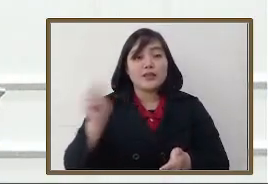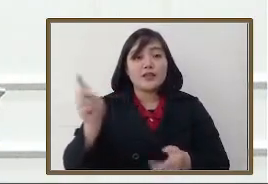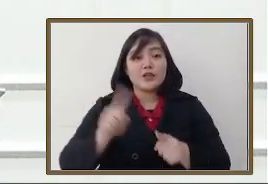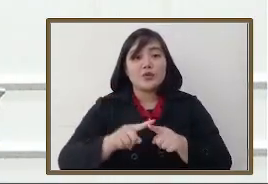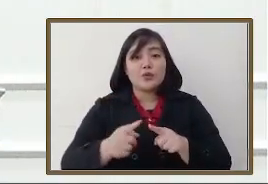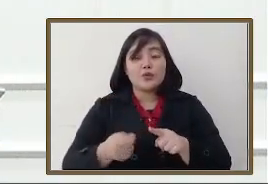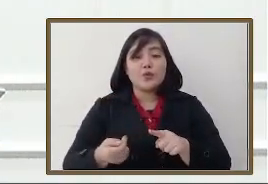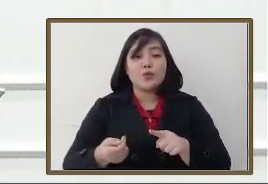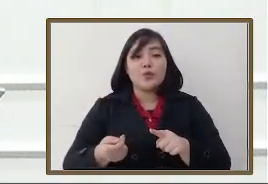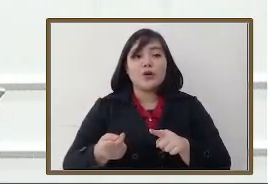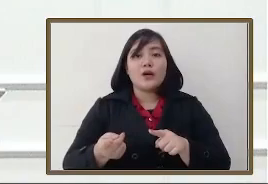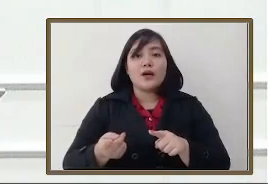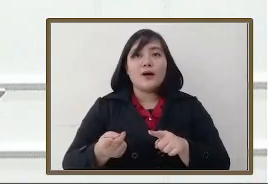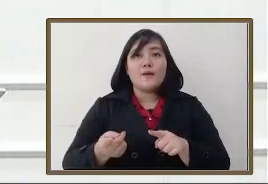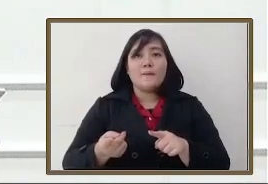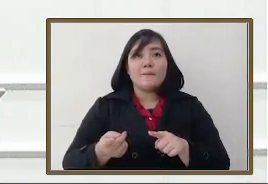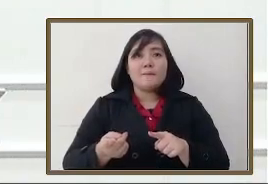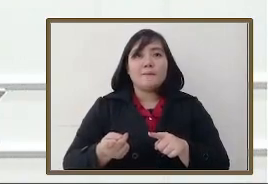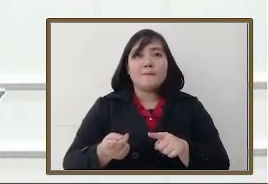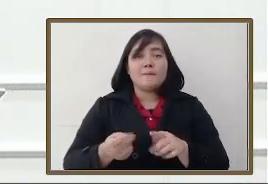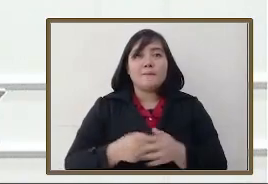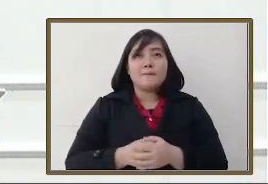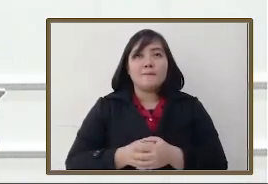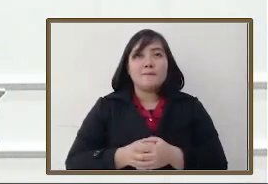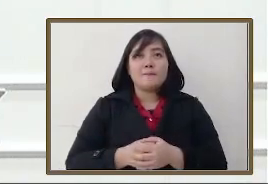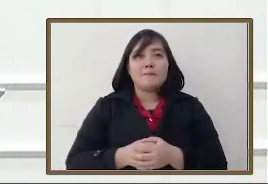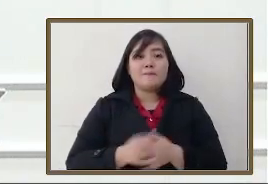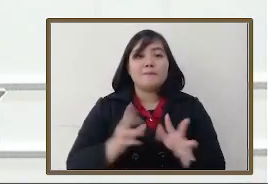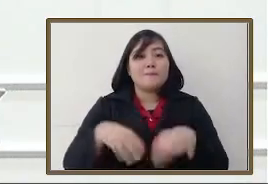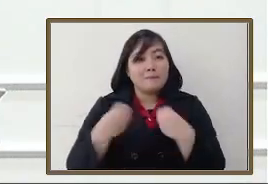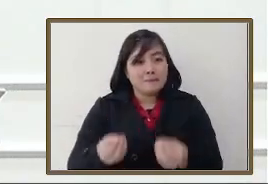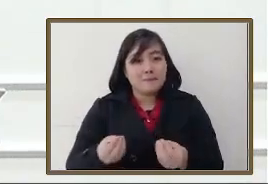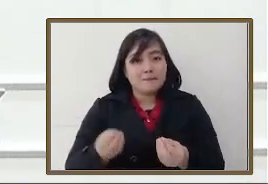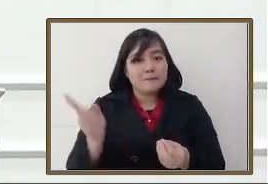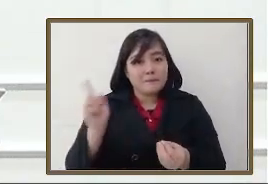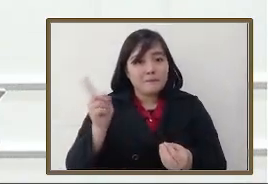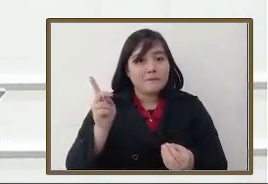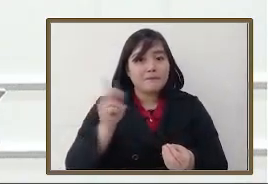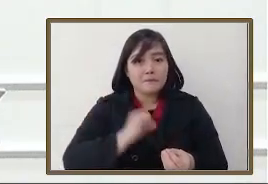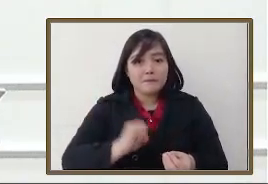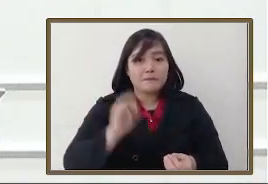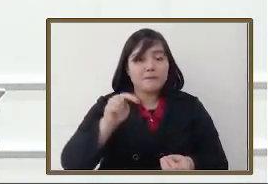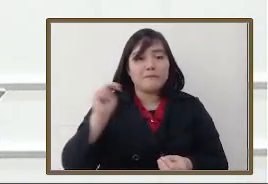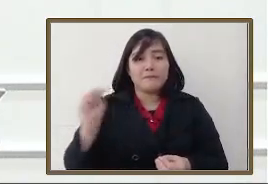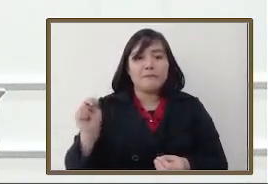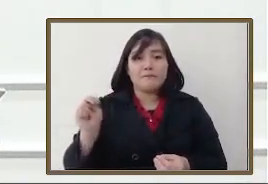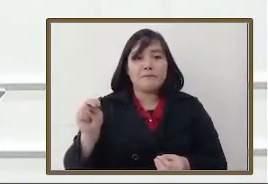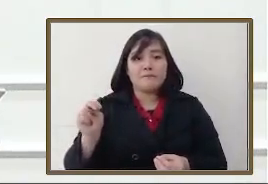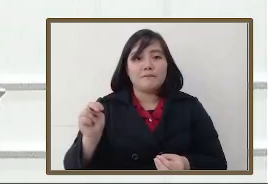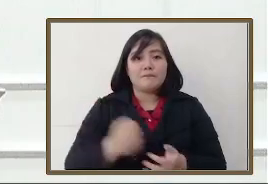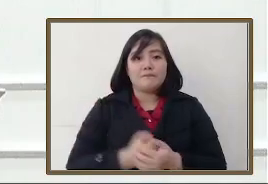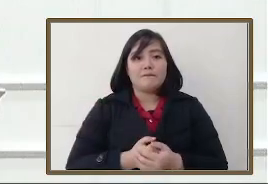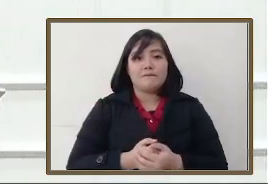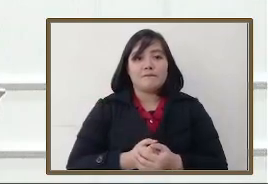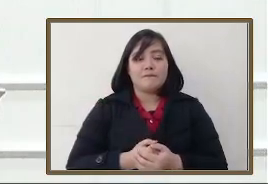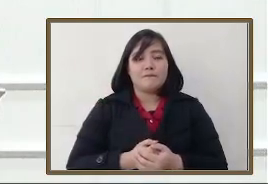iyo. You see, it is giving something what is needed. That is what you need, virtue,